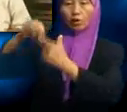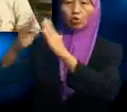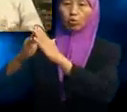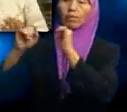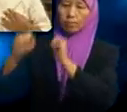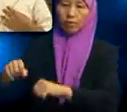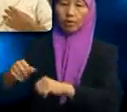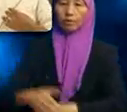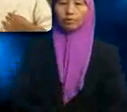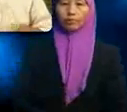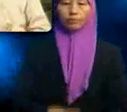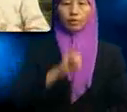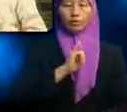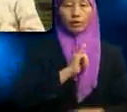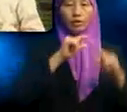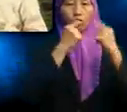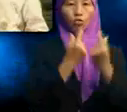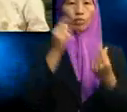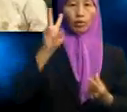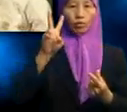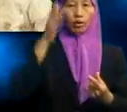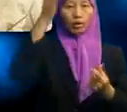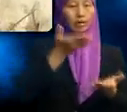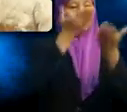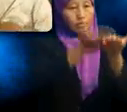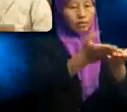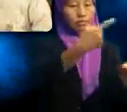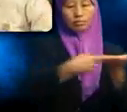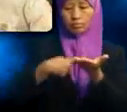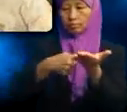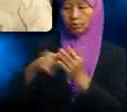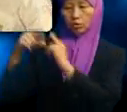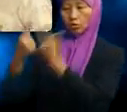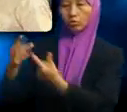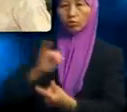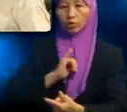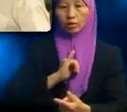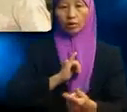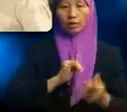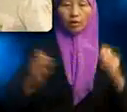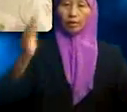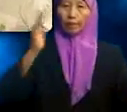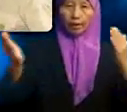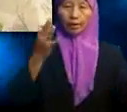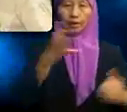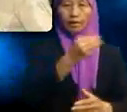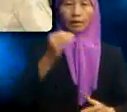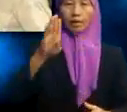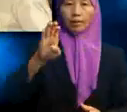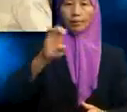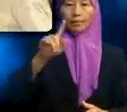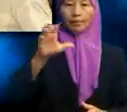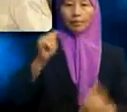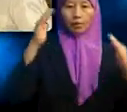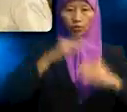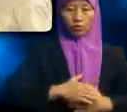Ia daripada kumpulan dua akan membentangkan hasil pembincangan kami, iaitu membanding dan membezakan solat Jumaat